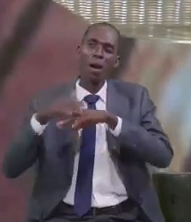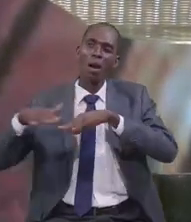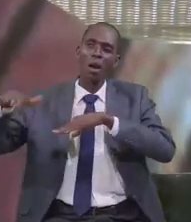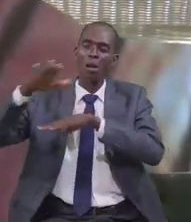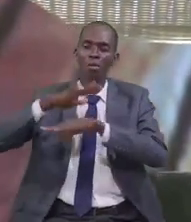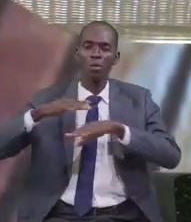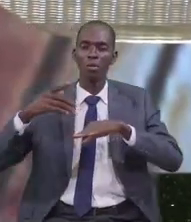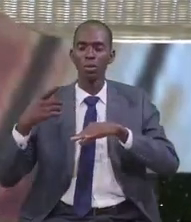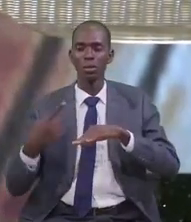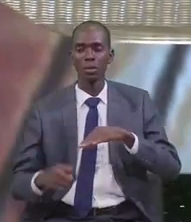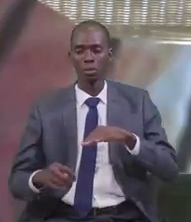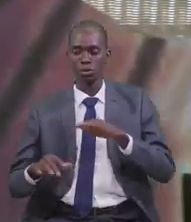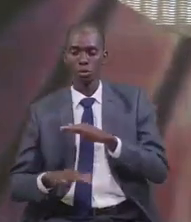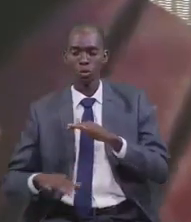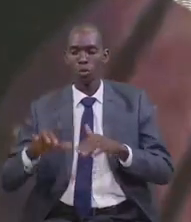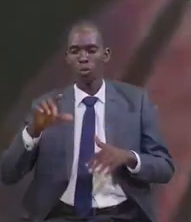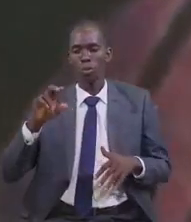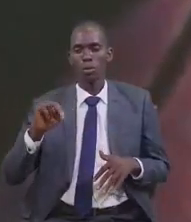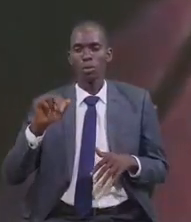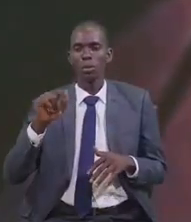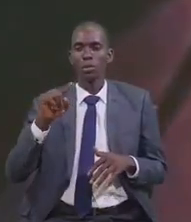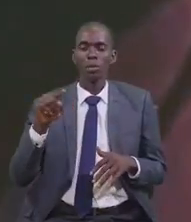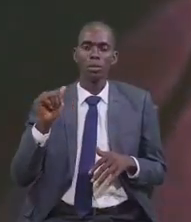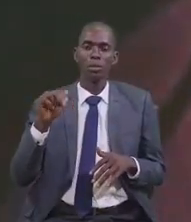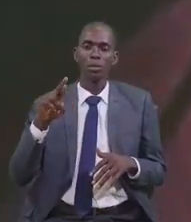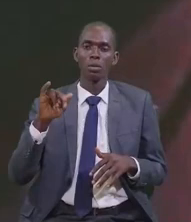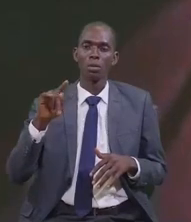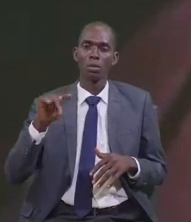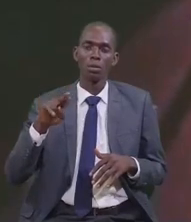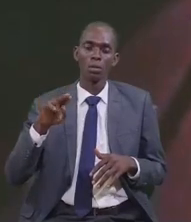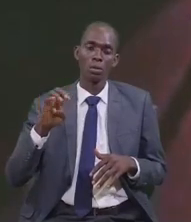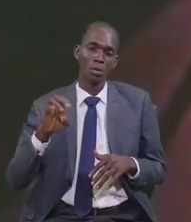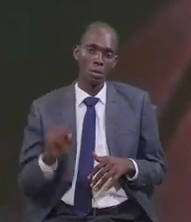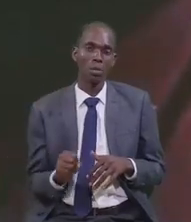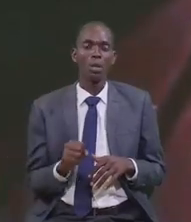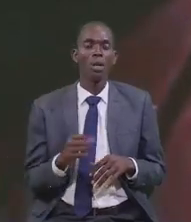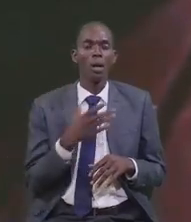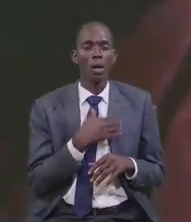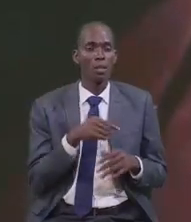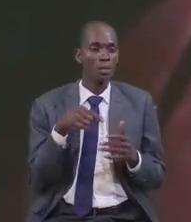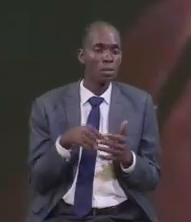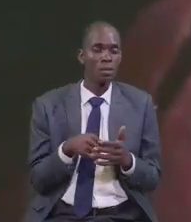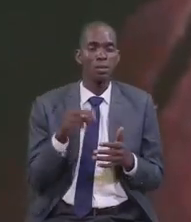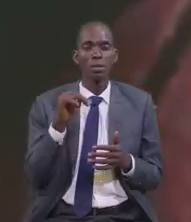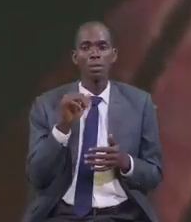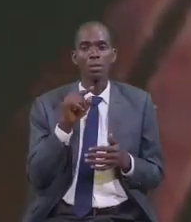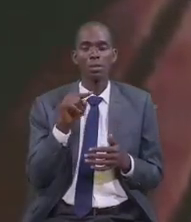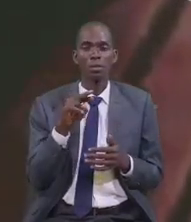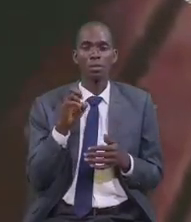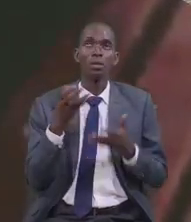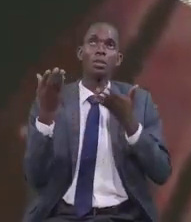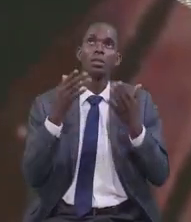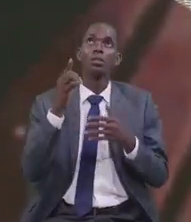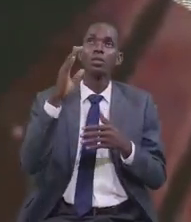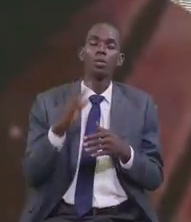Alors les Nazaréens maintenant vont au-delà. Les Nazaréens vont au-delà des Naziréens de l'Ancien Testament. Nous allons voir